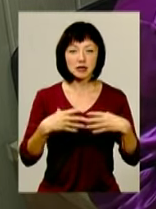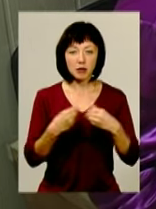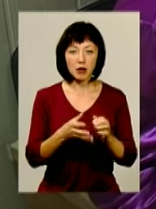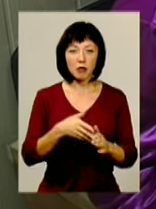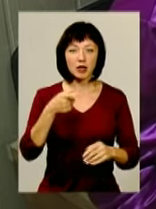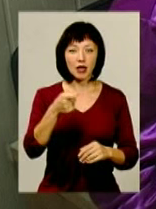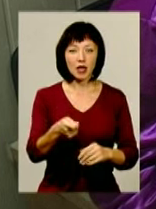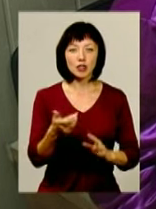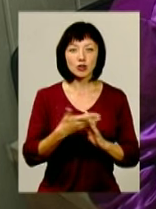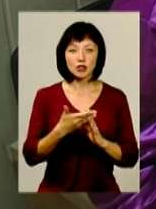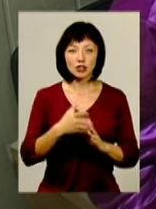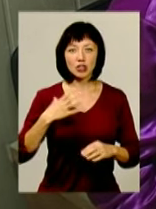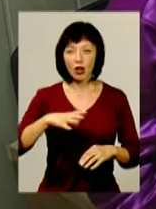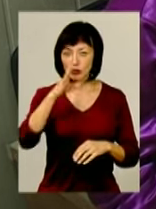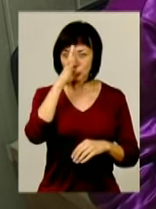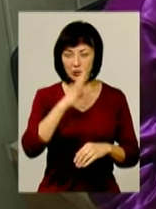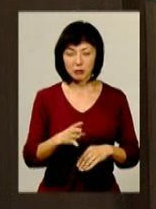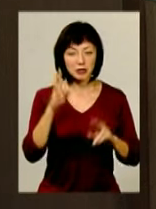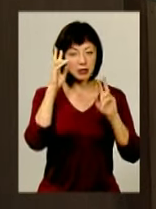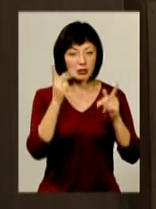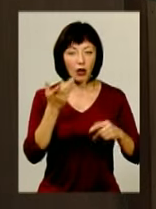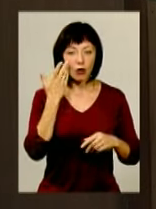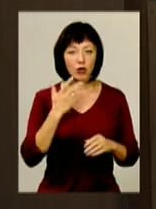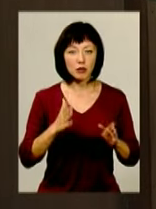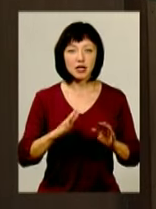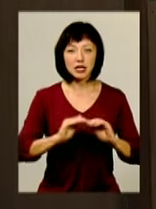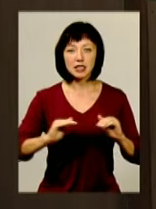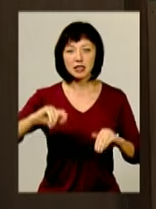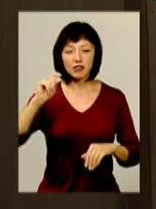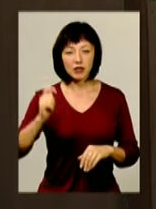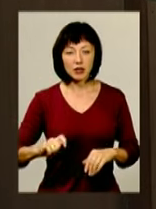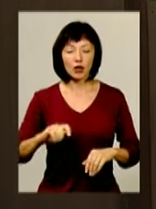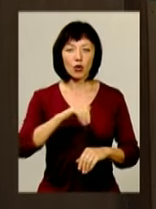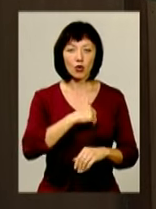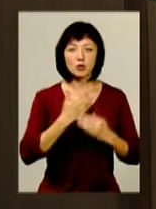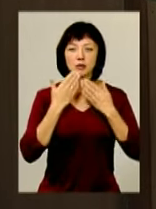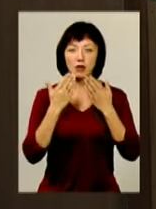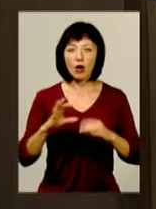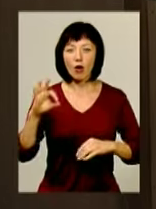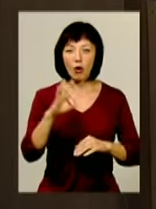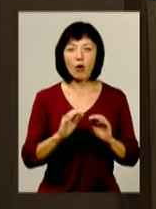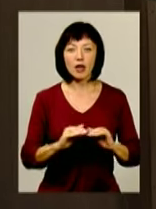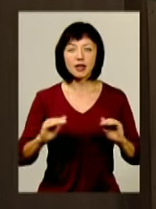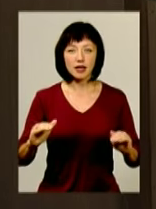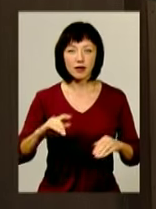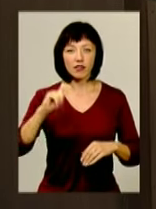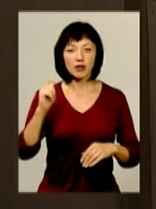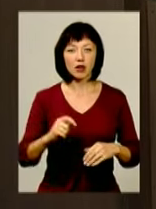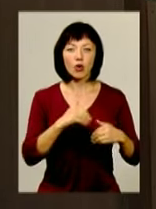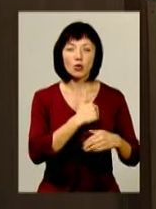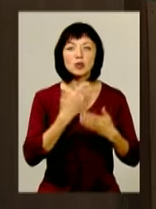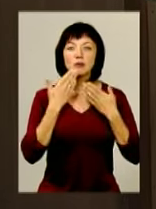чекаю 4 місяці, не знаю, коли вона буде. І діти війни. Хочу спитати за діти війни. Пенсіонерка Ніна